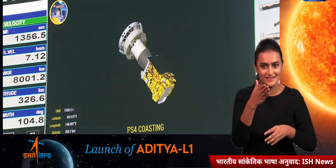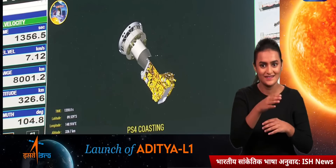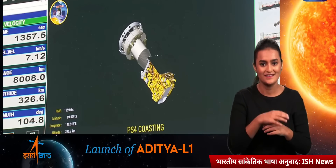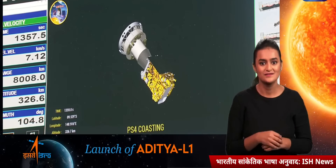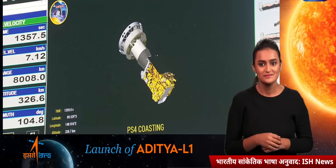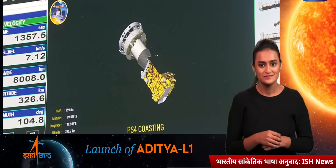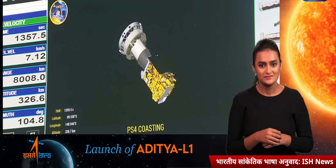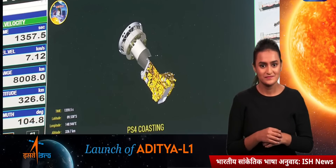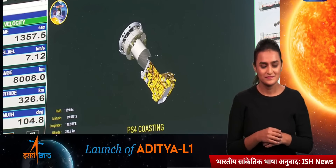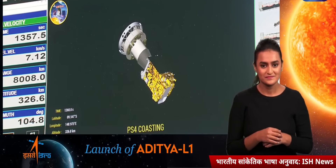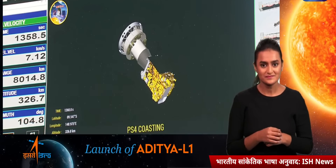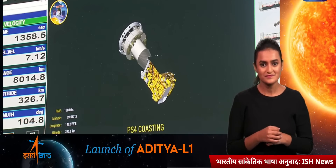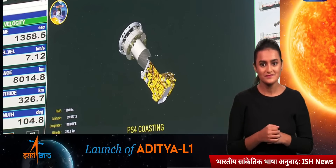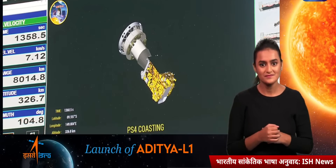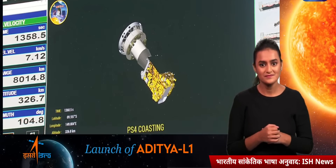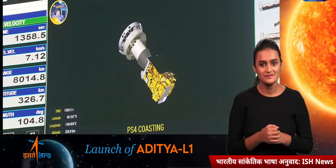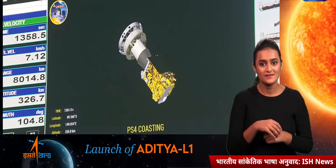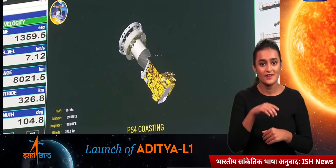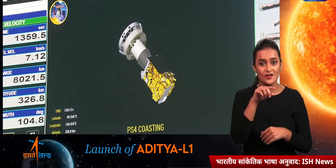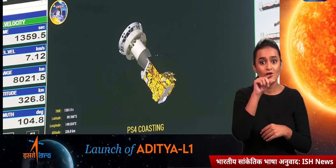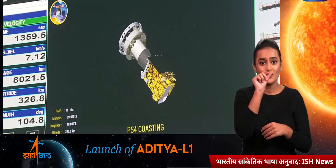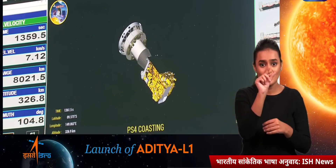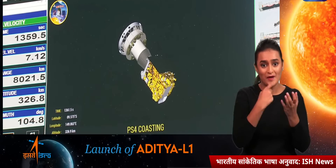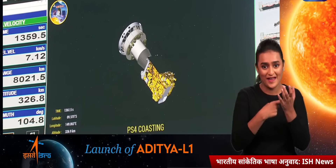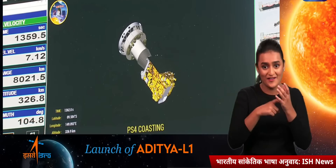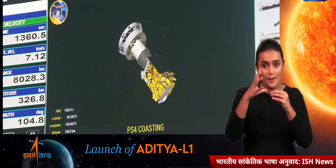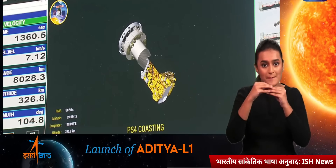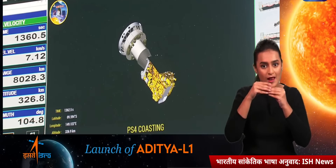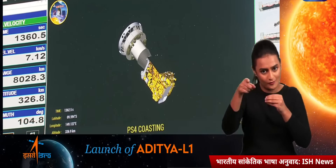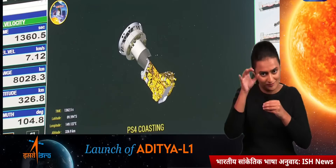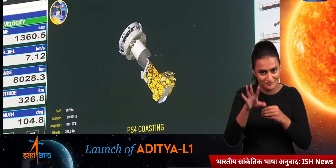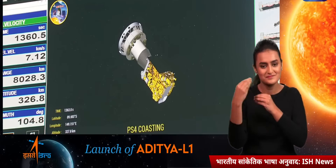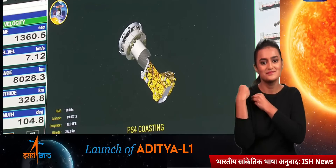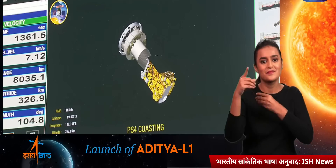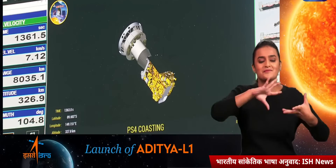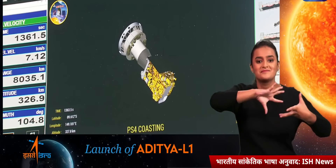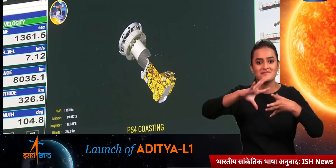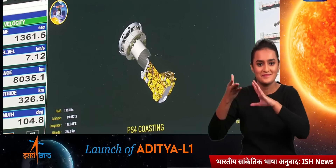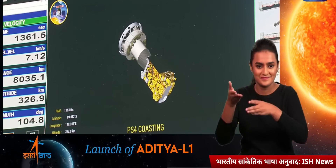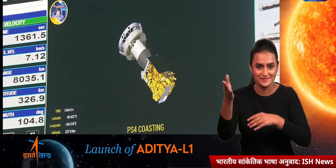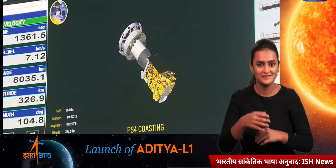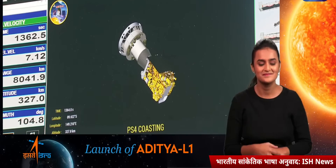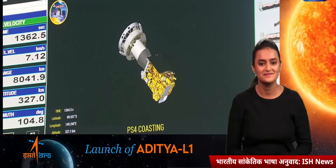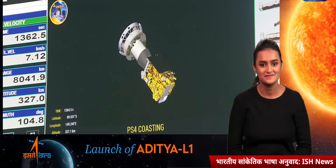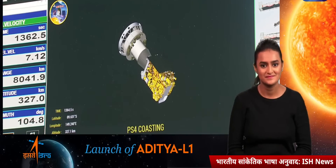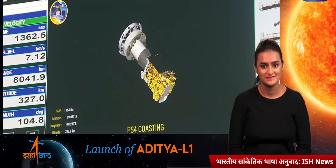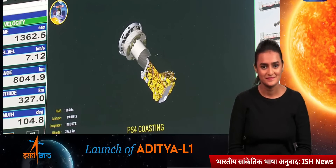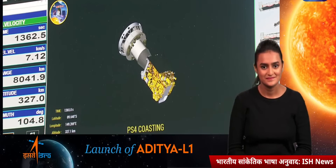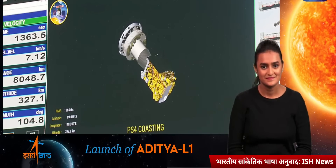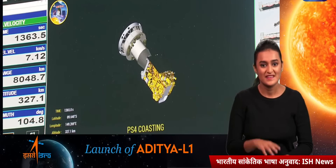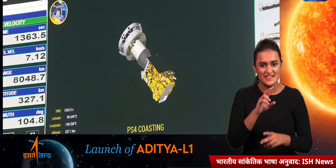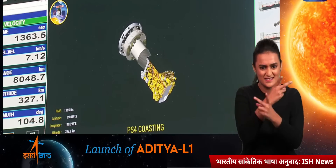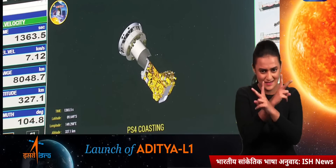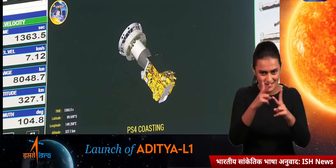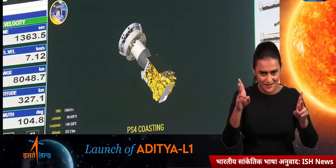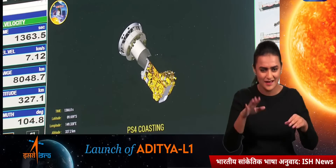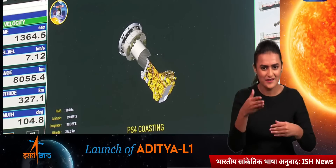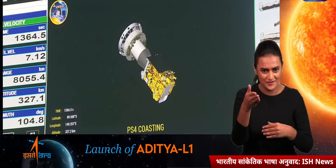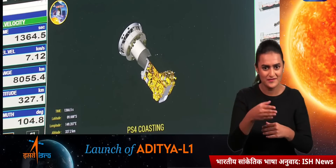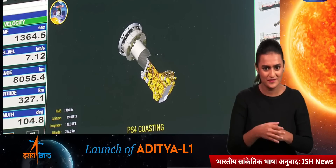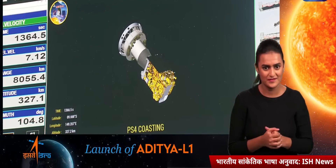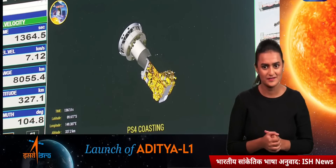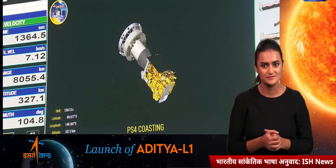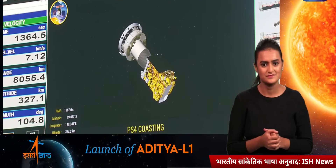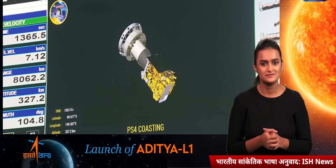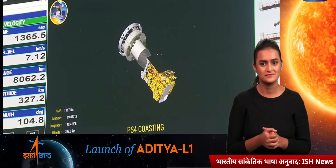ही URO सैटेलाइट सेंटर बेंगलुरु द्वारा निर्मित किए गए हैं। ASPX और PAPA स्पेस फिजिक्स लैबोरेटरी VSSC